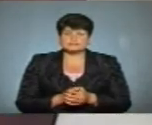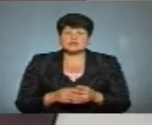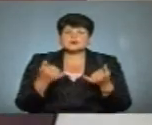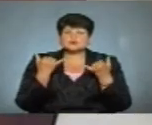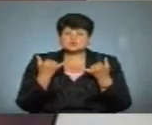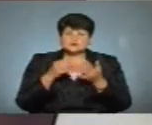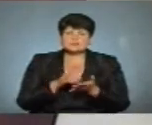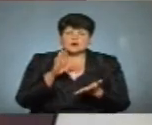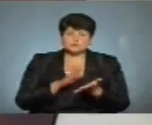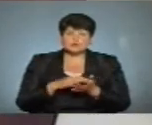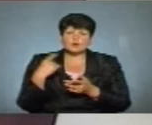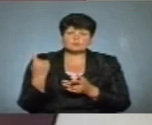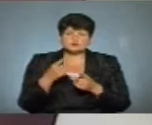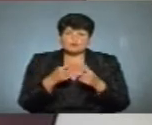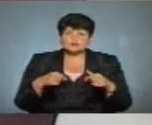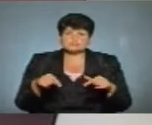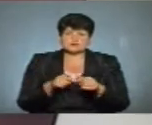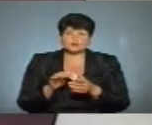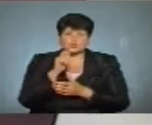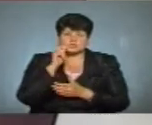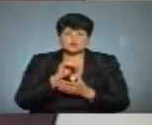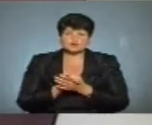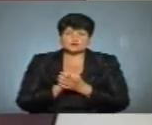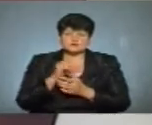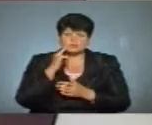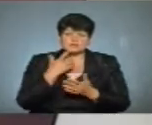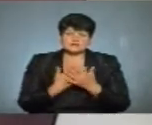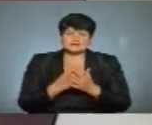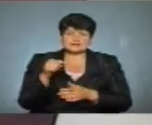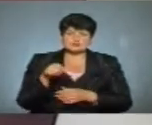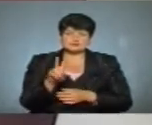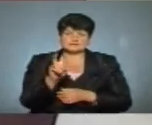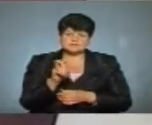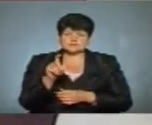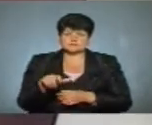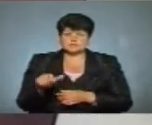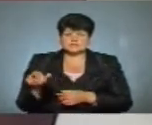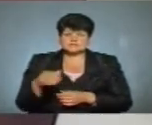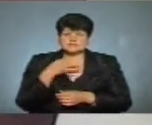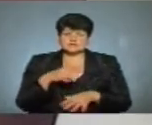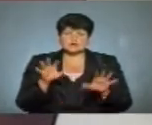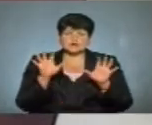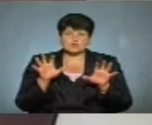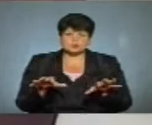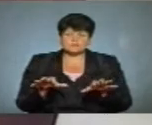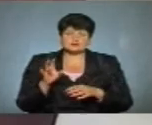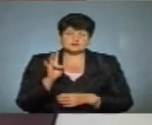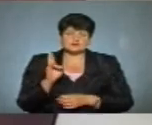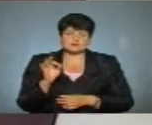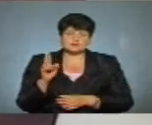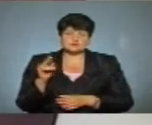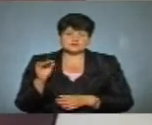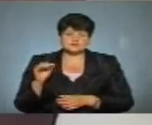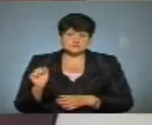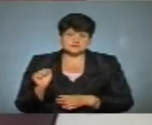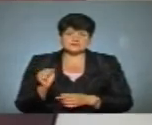Сьогодні на обліку в обласному осередку Українського товариства глухих є майже 1200 осіб, розповіла голова цього осередку Надія Куцовська. За її